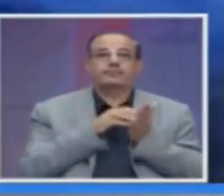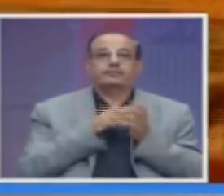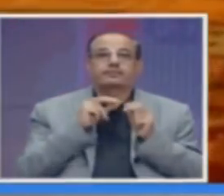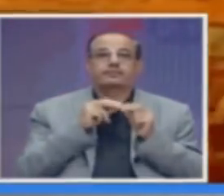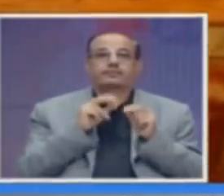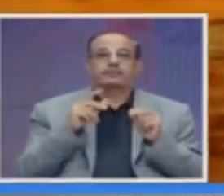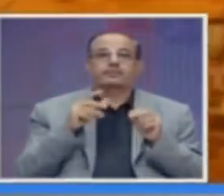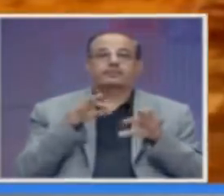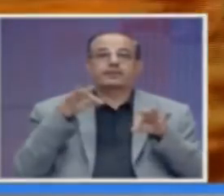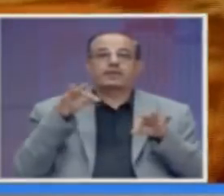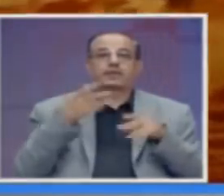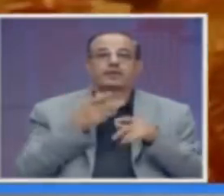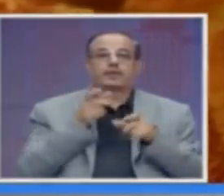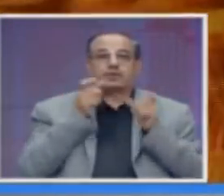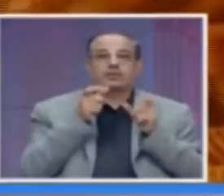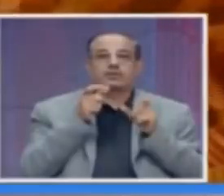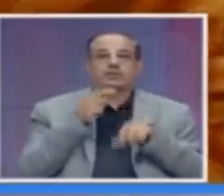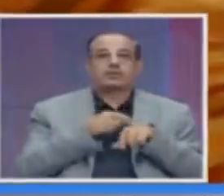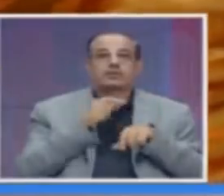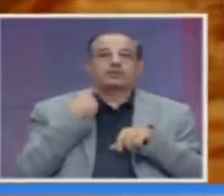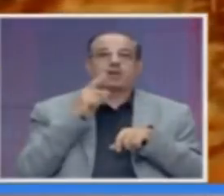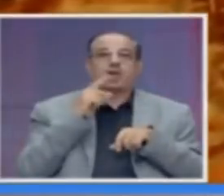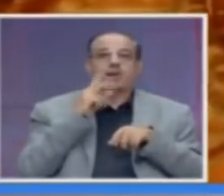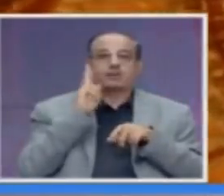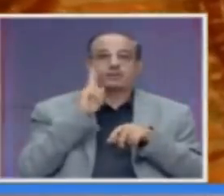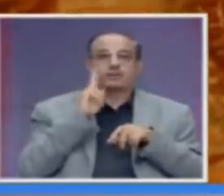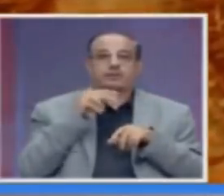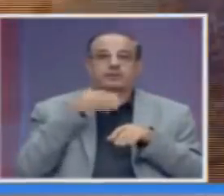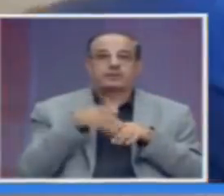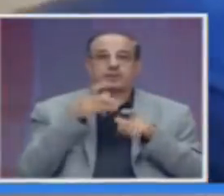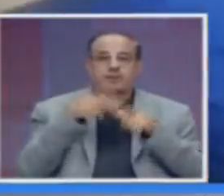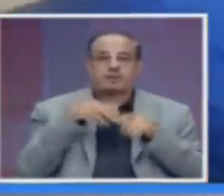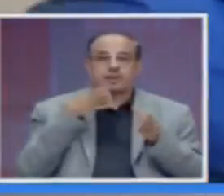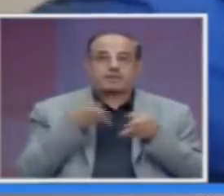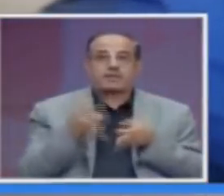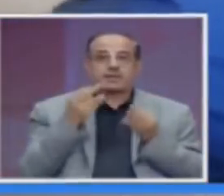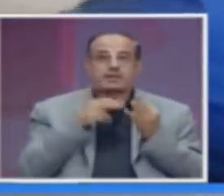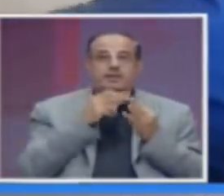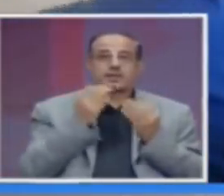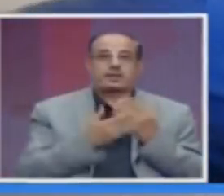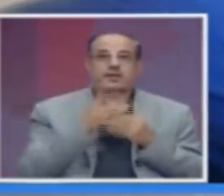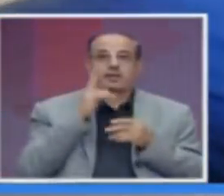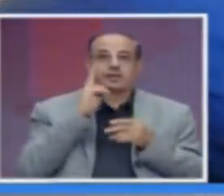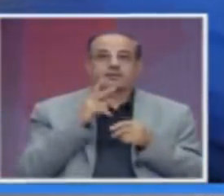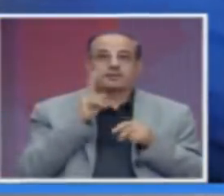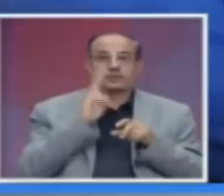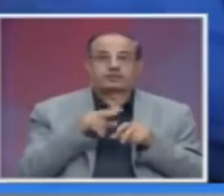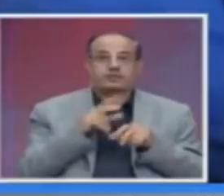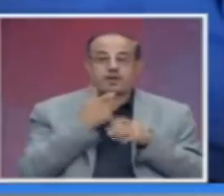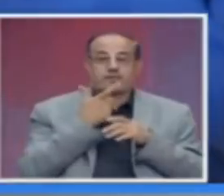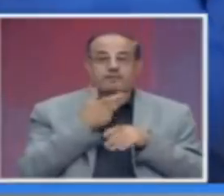تماثيل خشبية ملونة ومذهبة. وحرص دكتور مدبولي على النزول إلى إحدى آبار الدفن الثلاثة